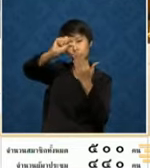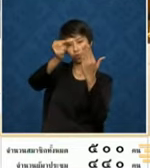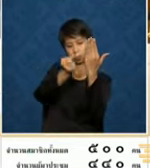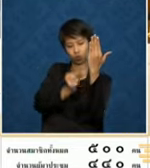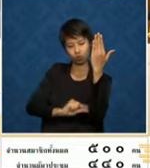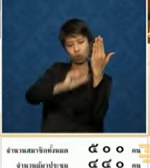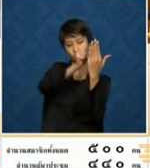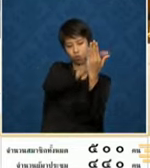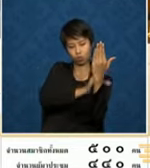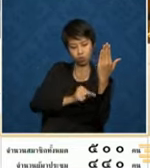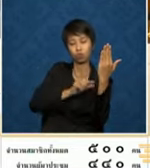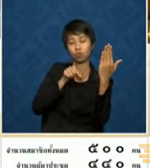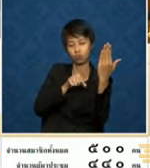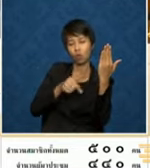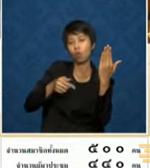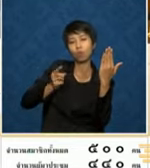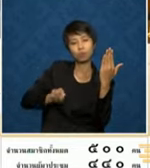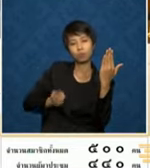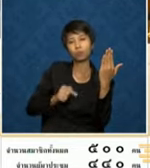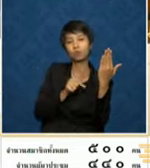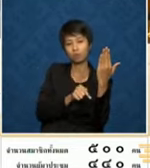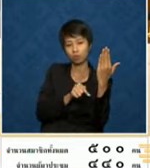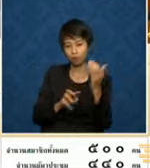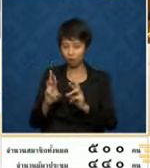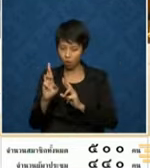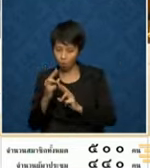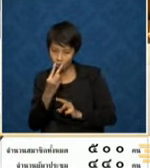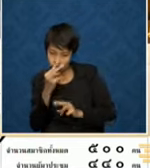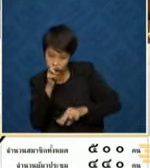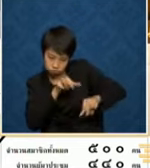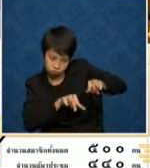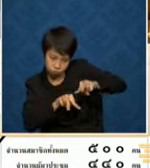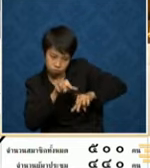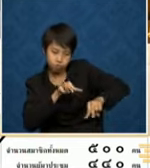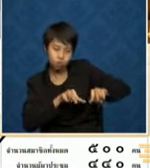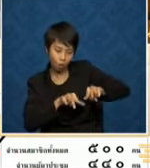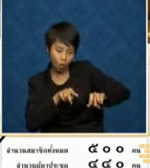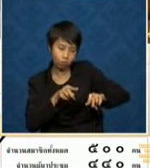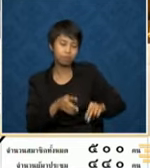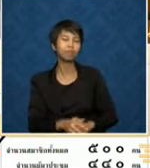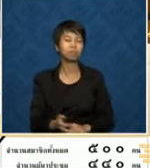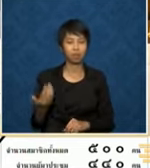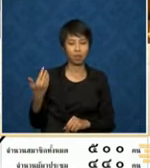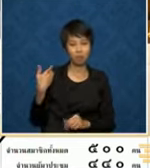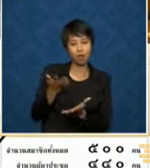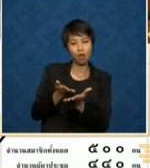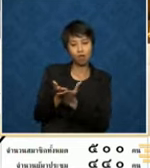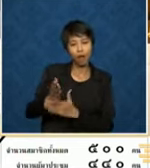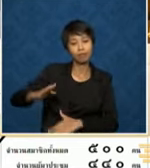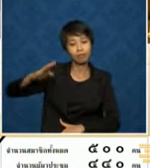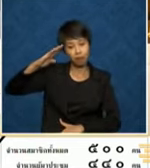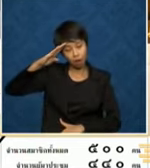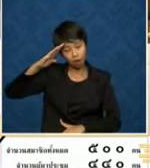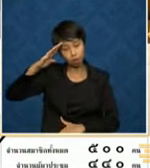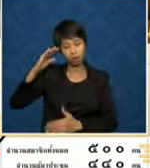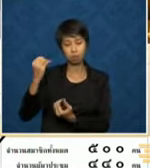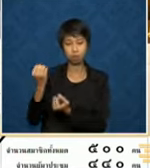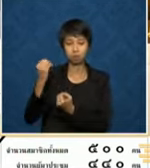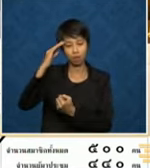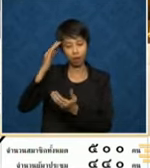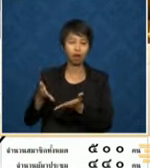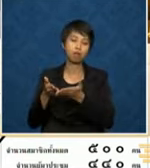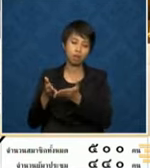ทุกจังหวัดนะครับเฝ้าคอยระวังร่วมกับฝ่ายความมั่นคงทั้งกองทัพบกทัพเรือนะครับและ